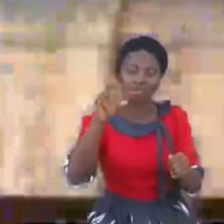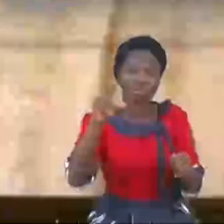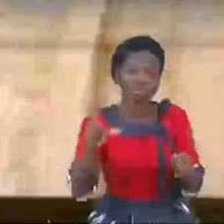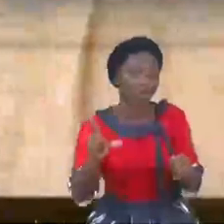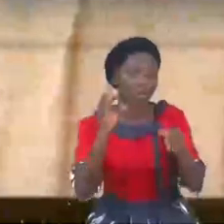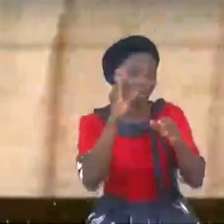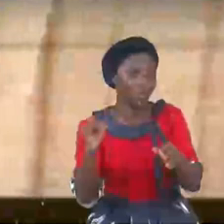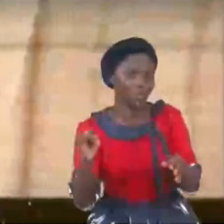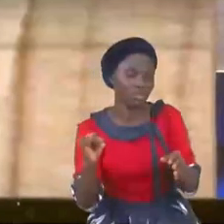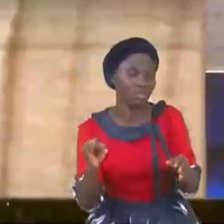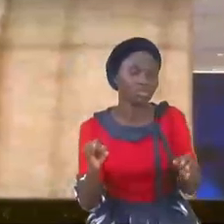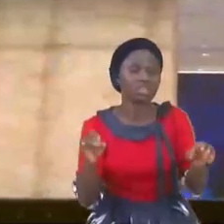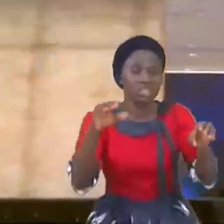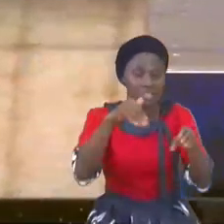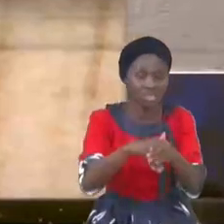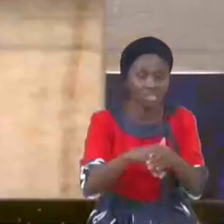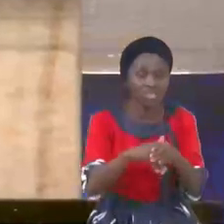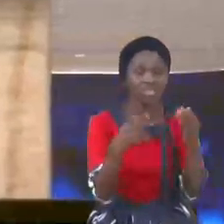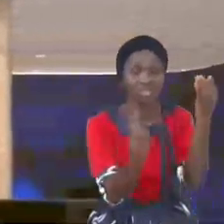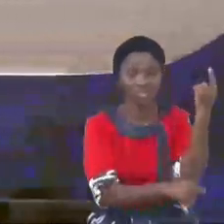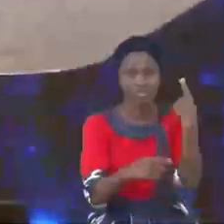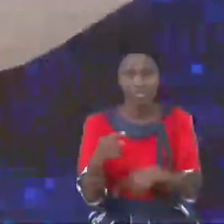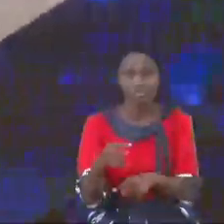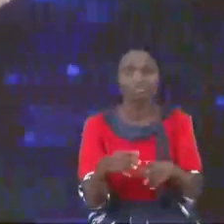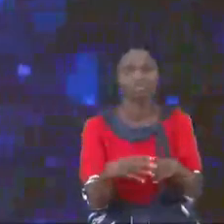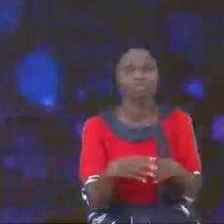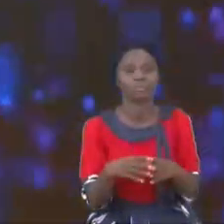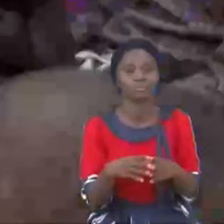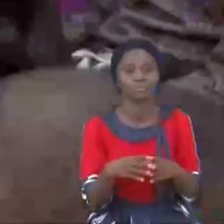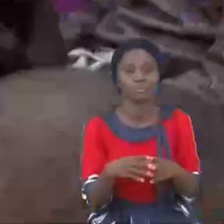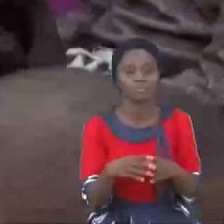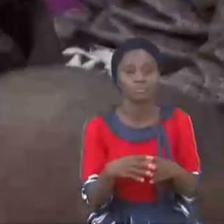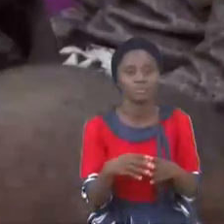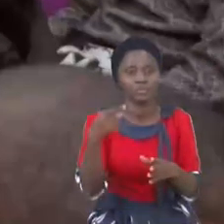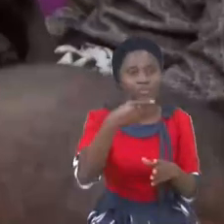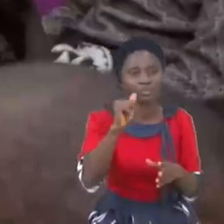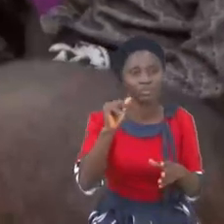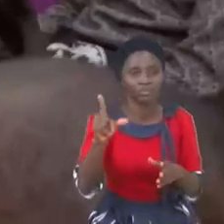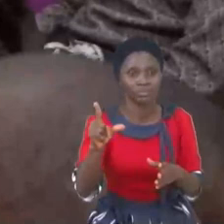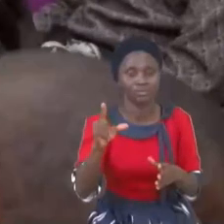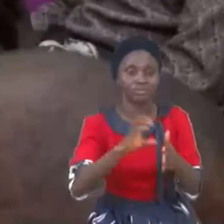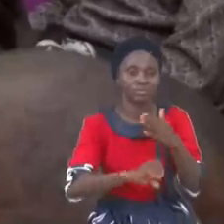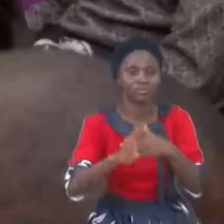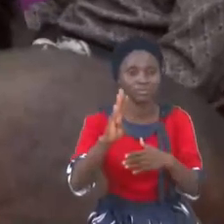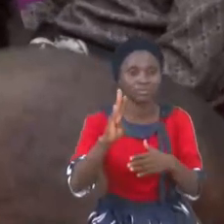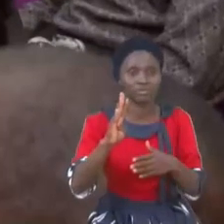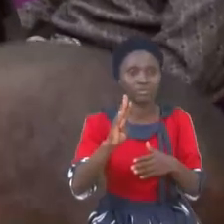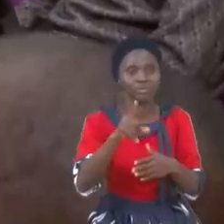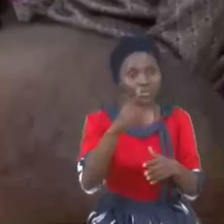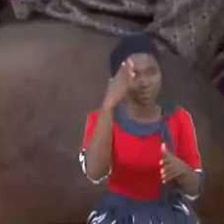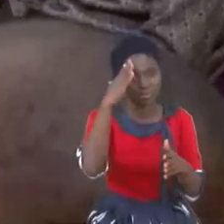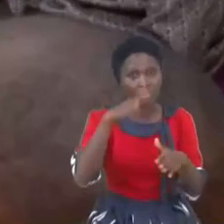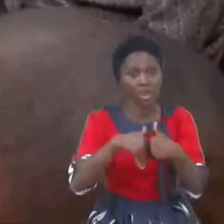verset 13. Galates 4, verset 13. Vous ne m'avez fait aucun tort.